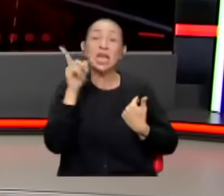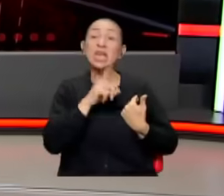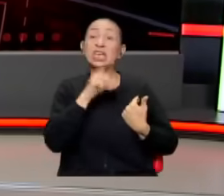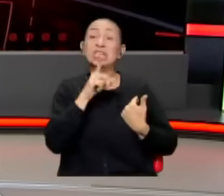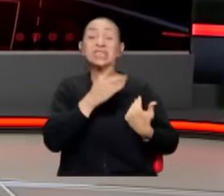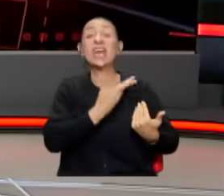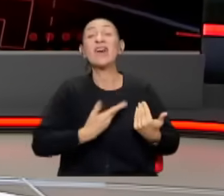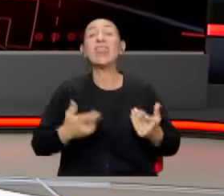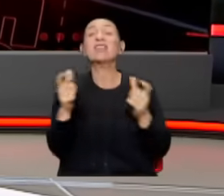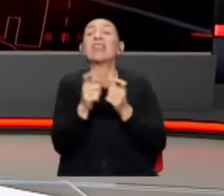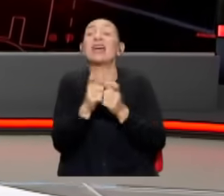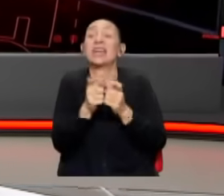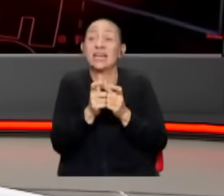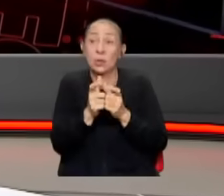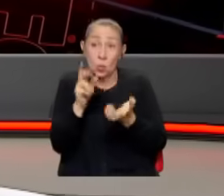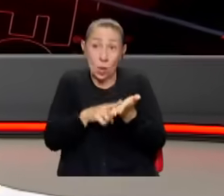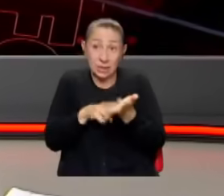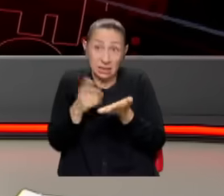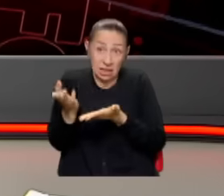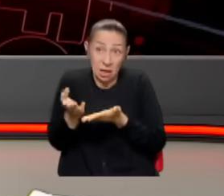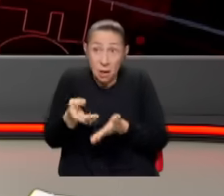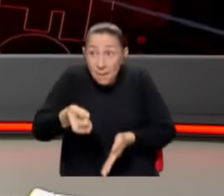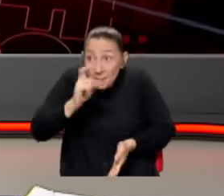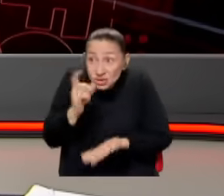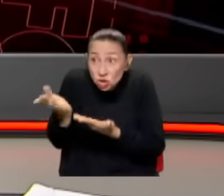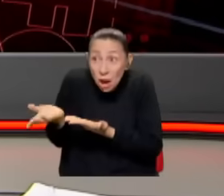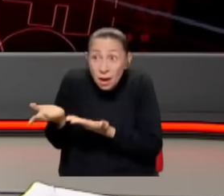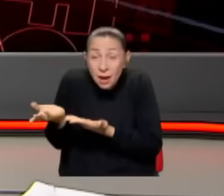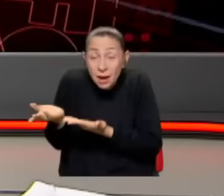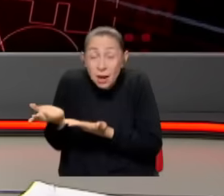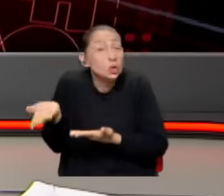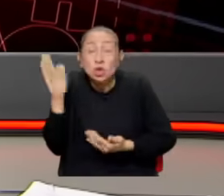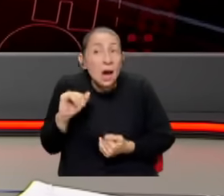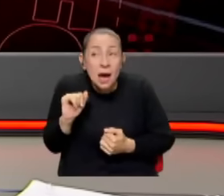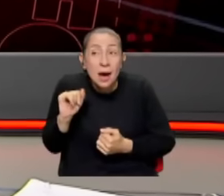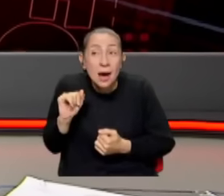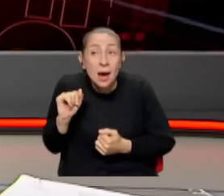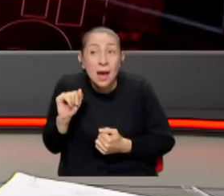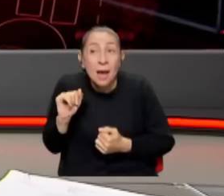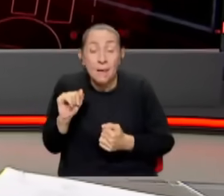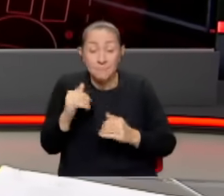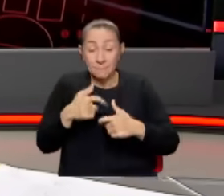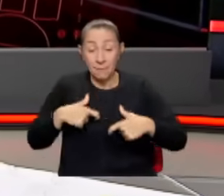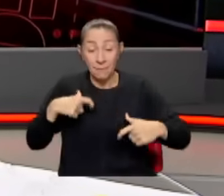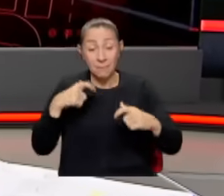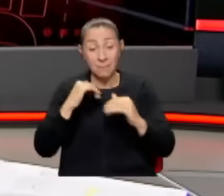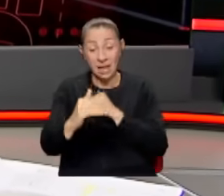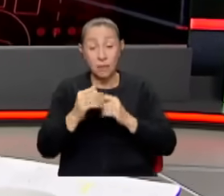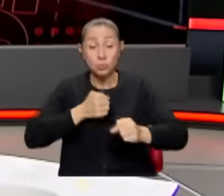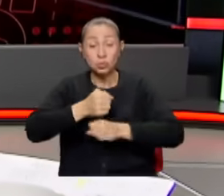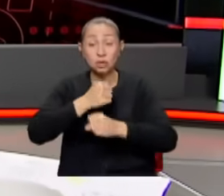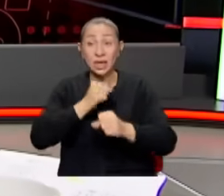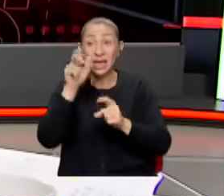muhipleri İngilizleri Sevenler Derneği üyesi padişah ya sonra milli mücadeleye